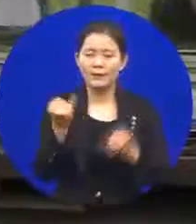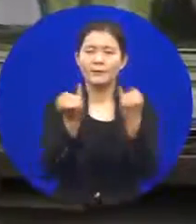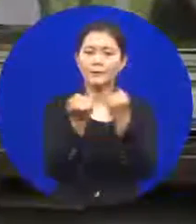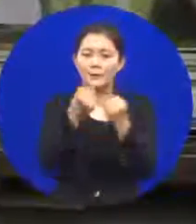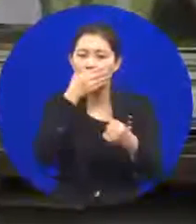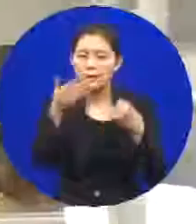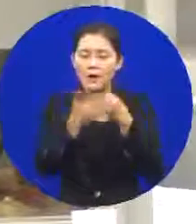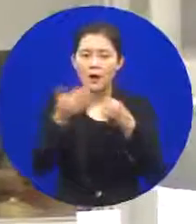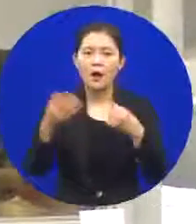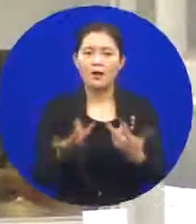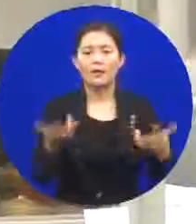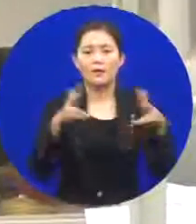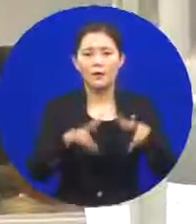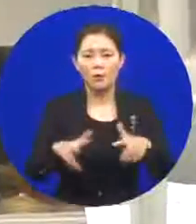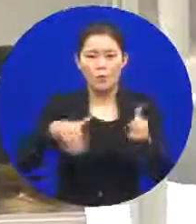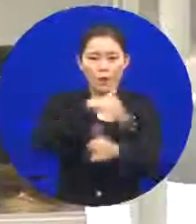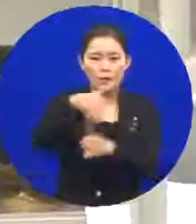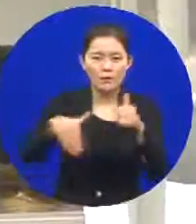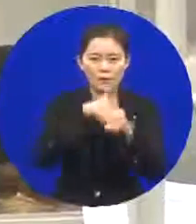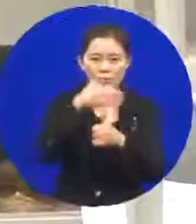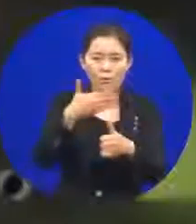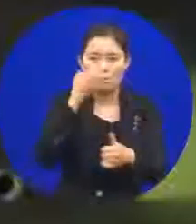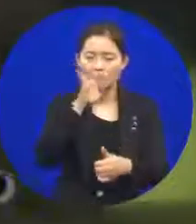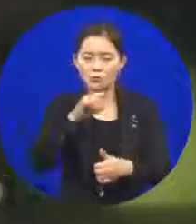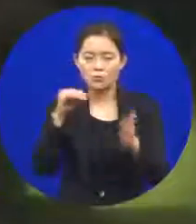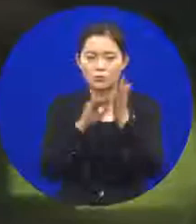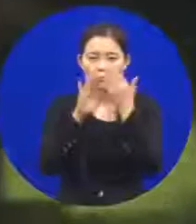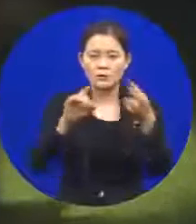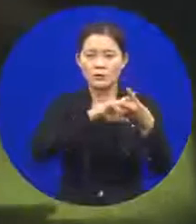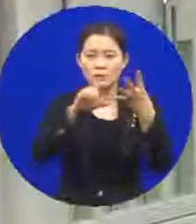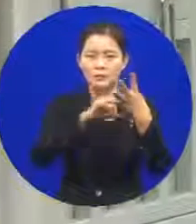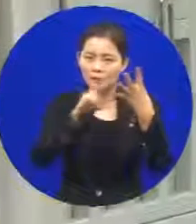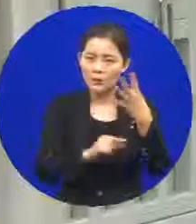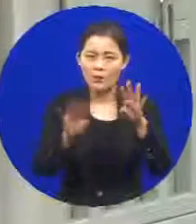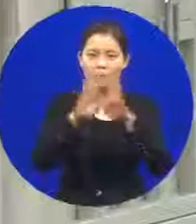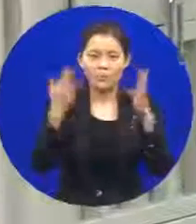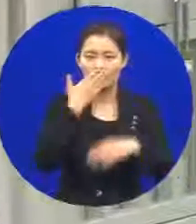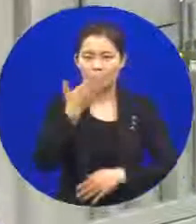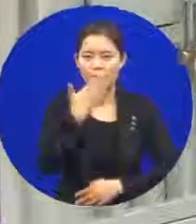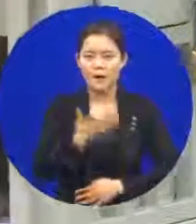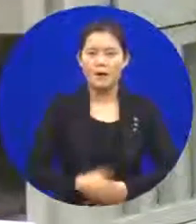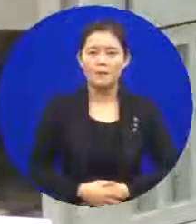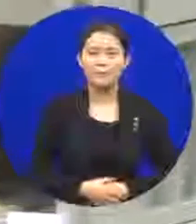한 쌍으로 용인 에버랜드에서 환경 적응 훈련을 한 후 오는 4월 중 일반에 공개될 예정입니다.